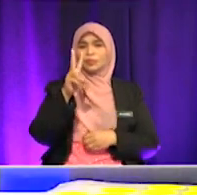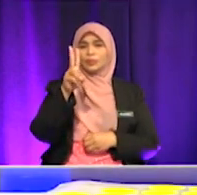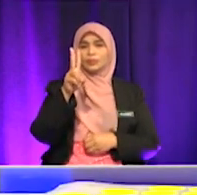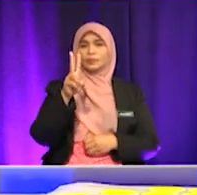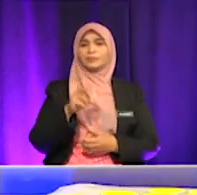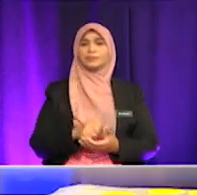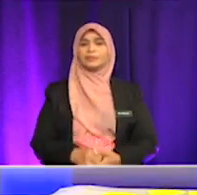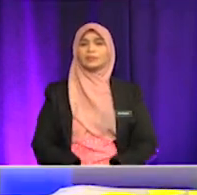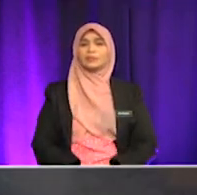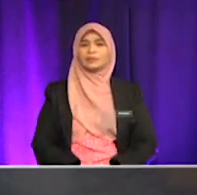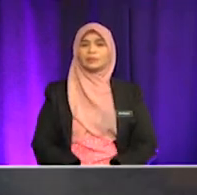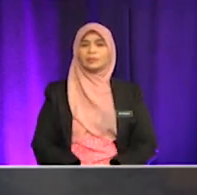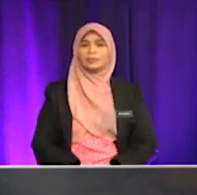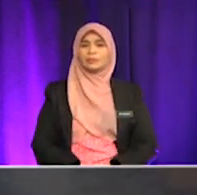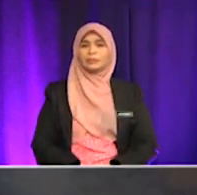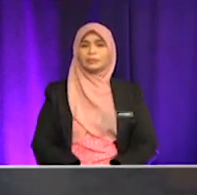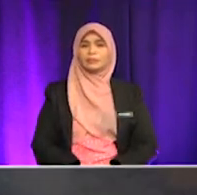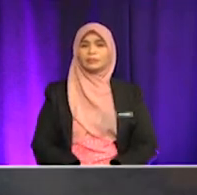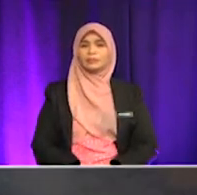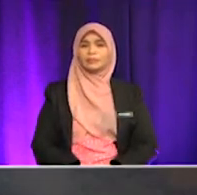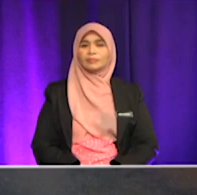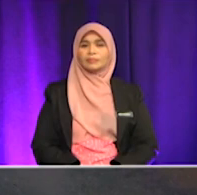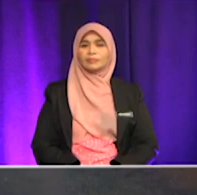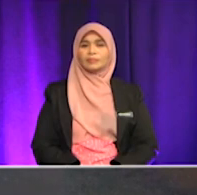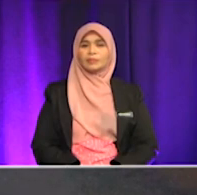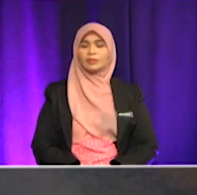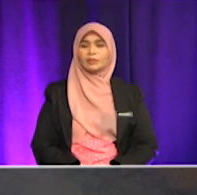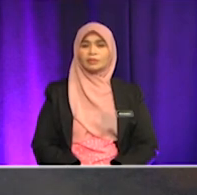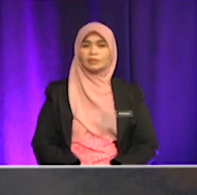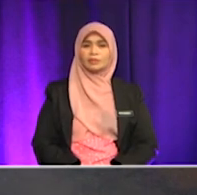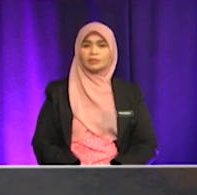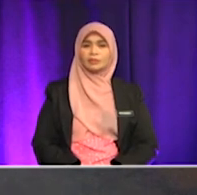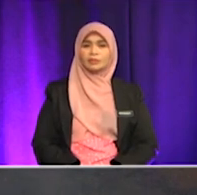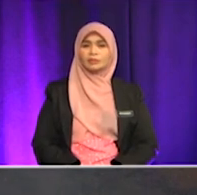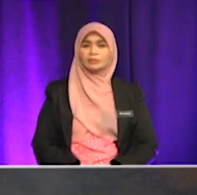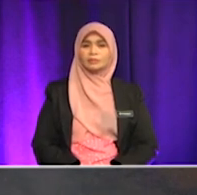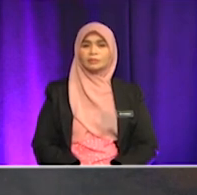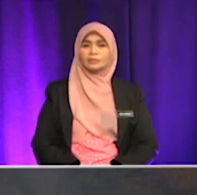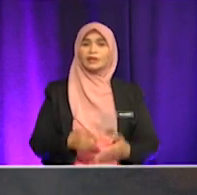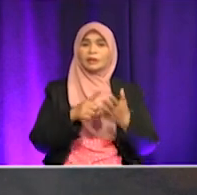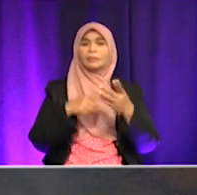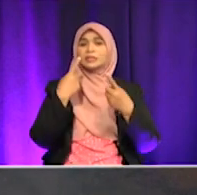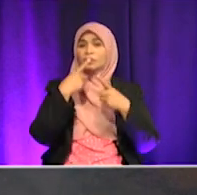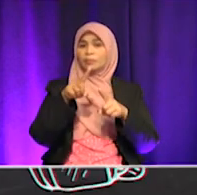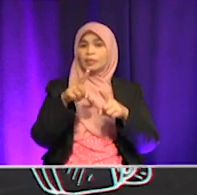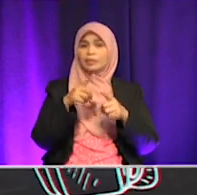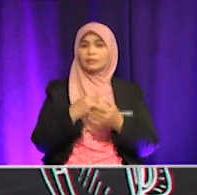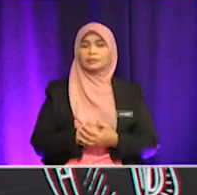ada yang boleh jawab untuk soalan kedua? Silakan. Dah ada yang dah siap? Oh, okay. Adlina. Adlina pula. Apa jawapan Adlina?